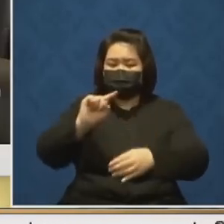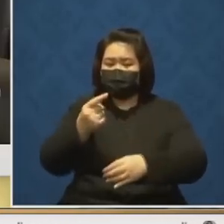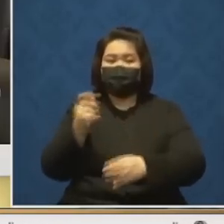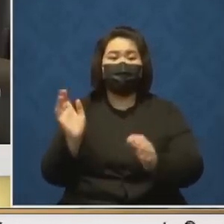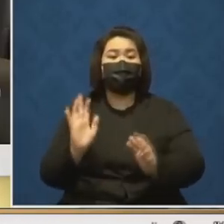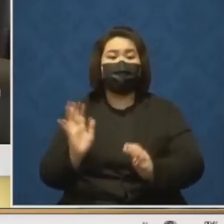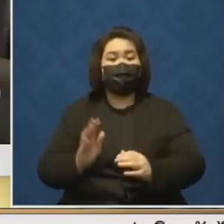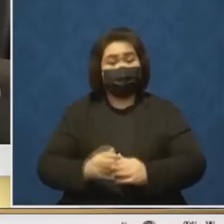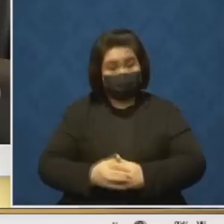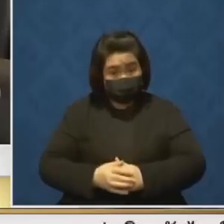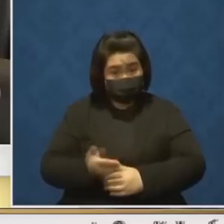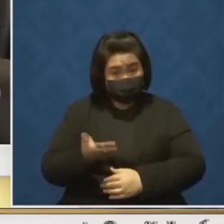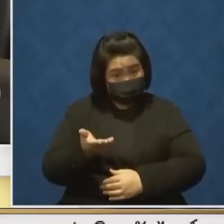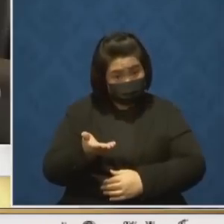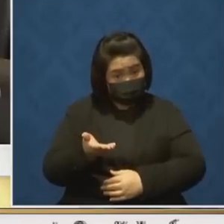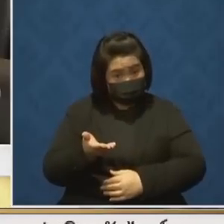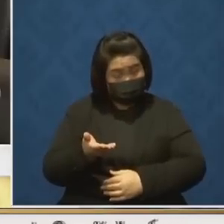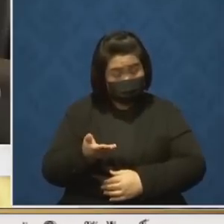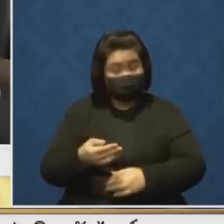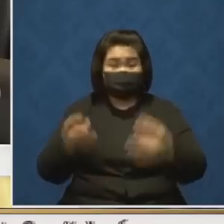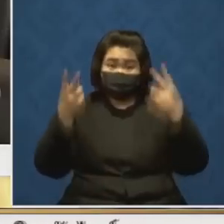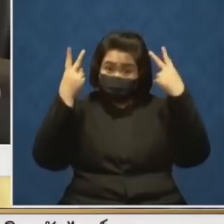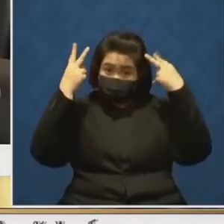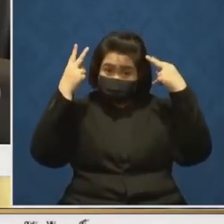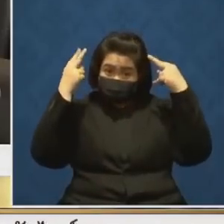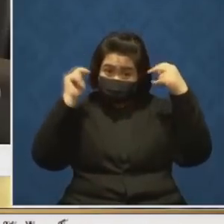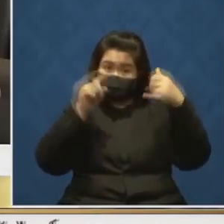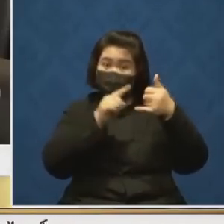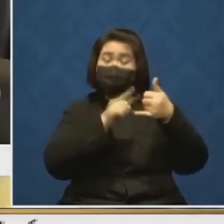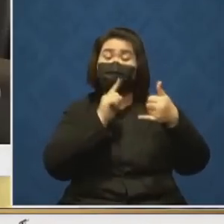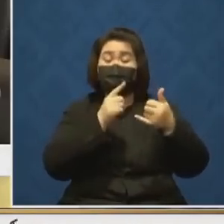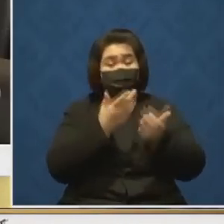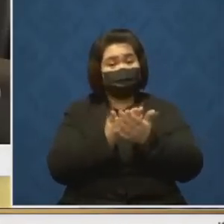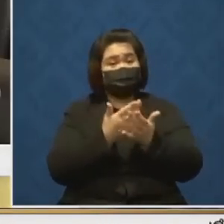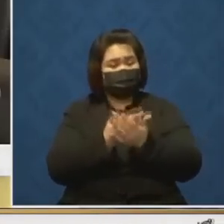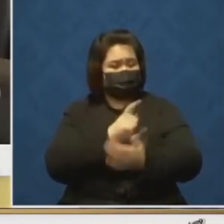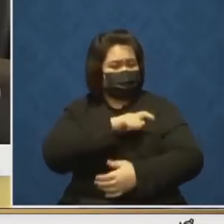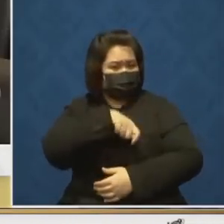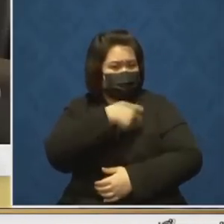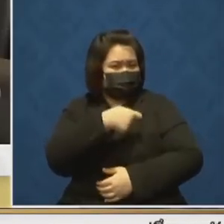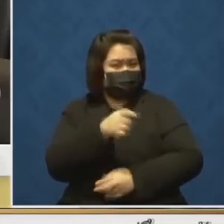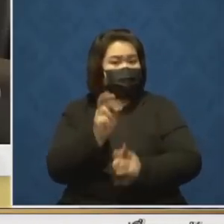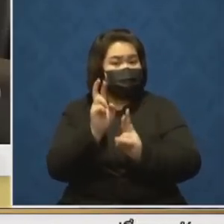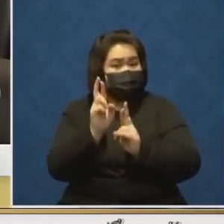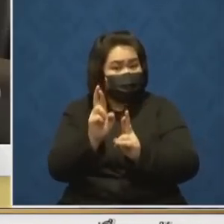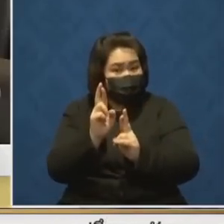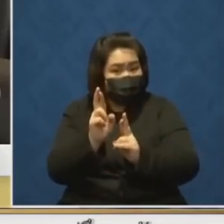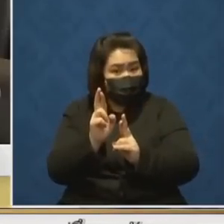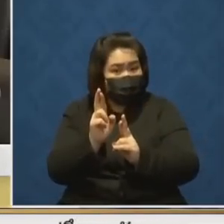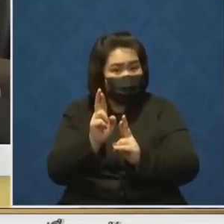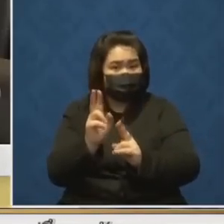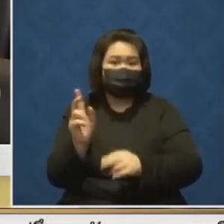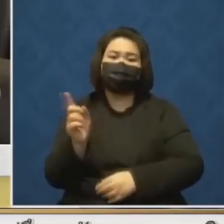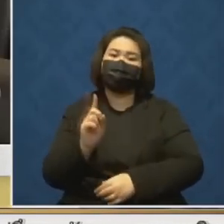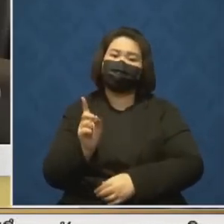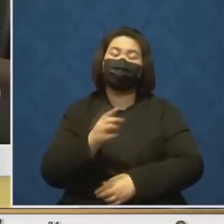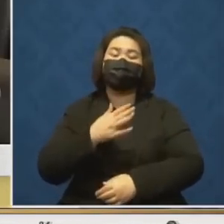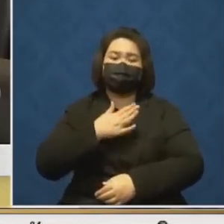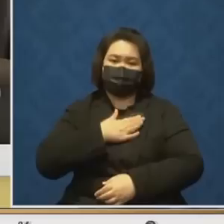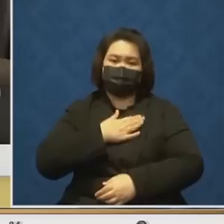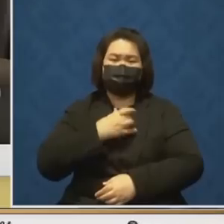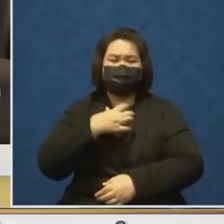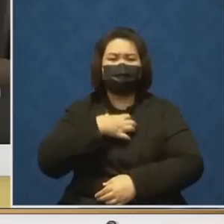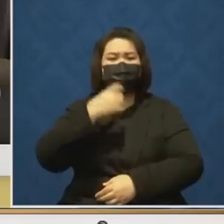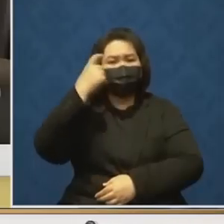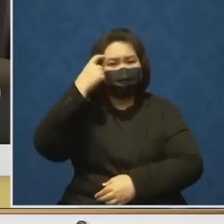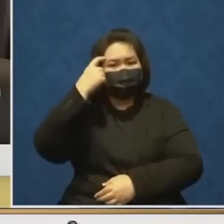แบบนี้เหอคะที่ผลเอกประยุตจนโอชาบอกวาให้ชัยงบประมาณกันอย่างรามัดระวังที่ฉัอยากจะทราเหื